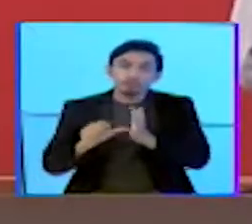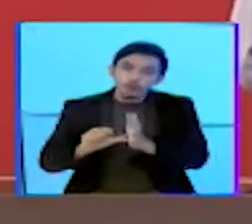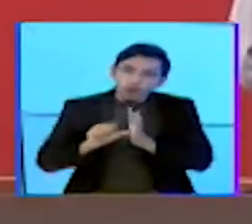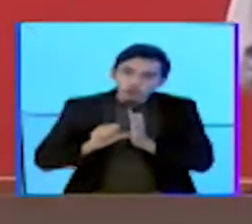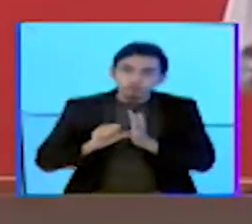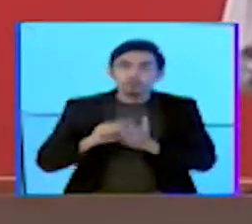menyanyi j&t